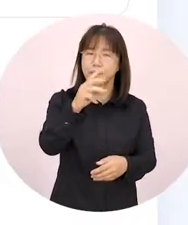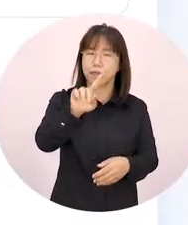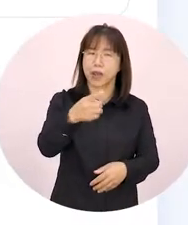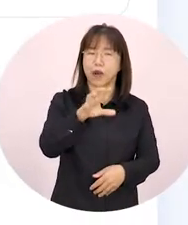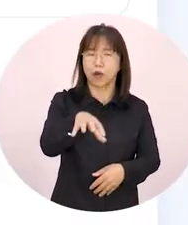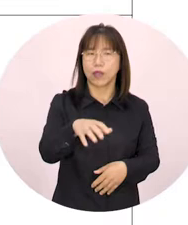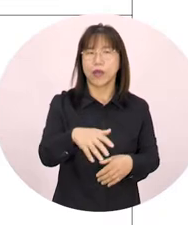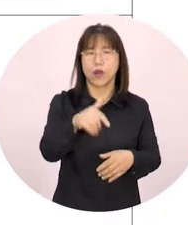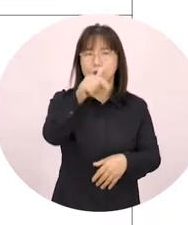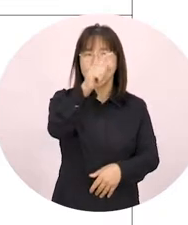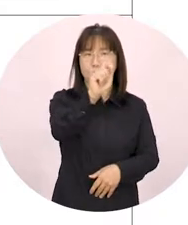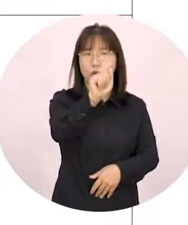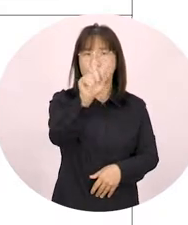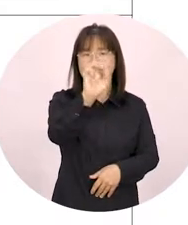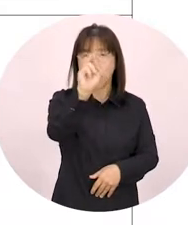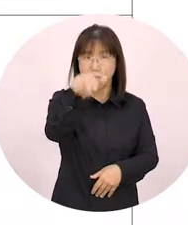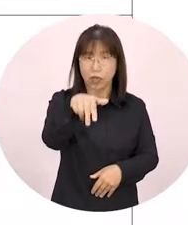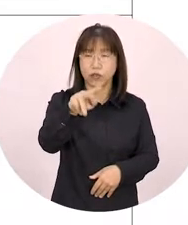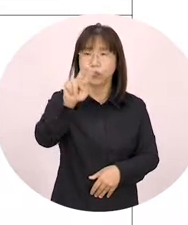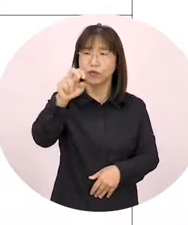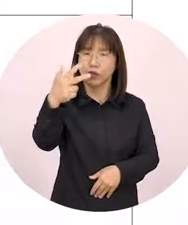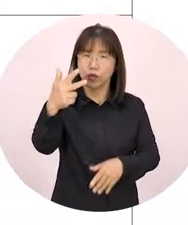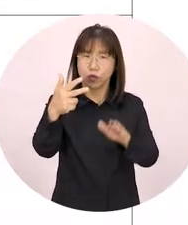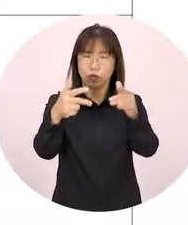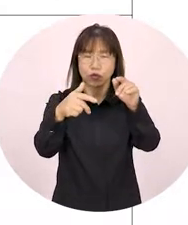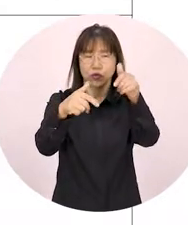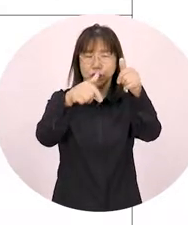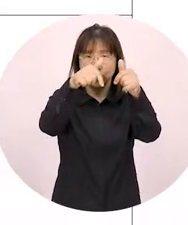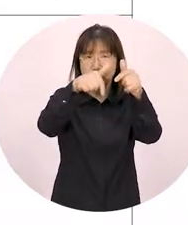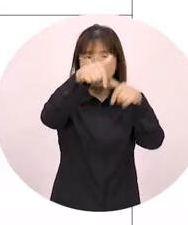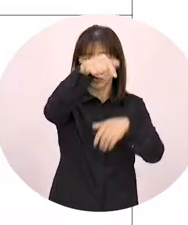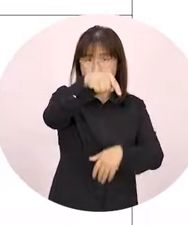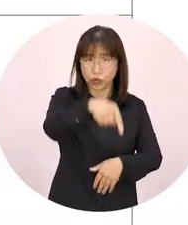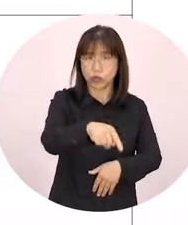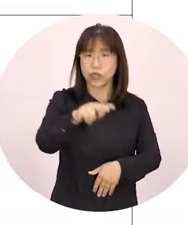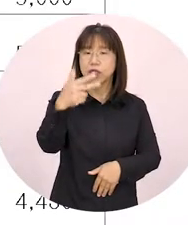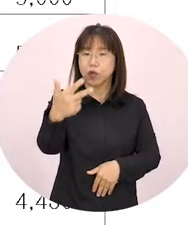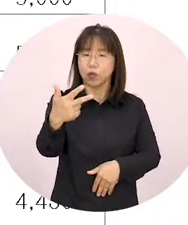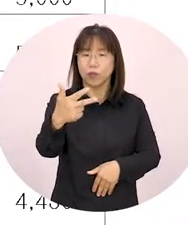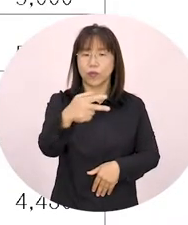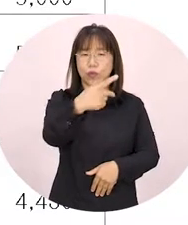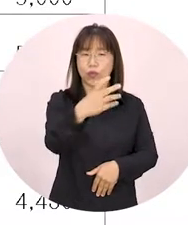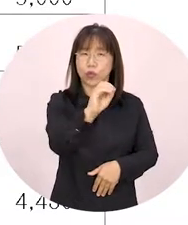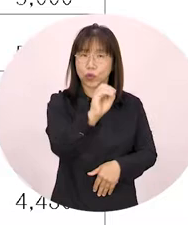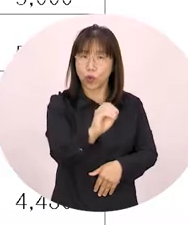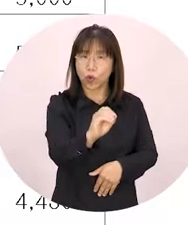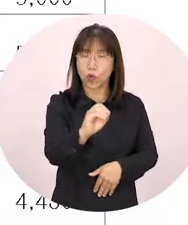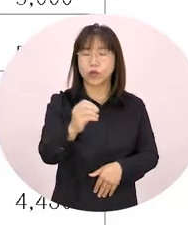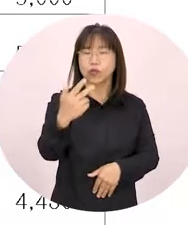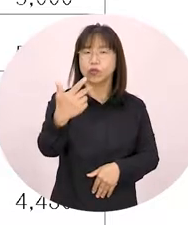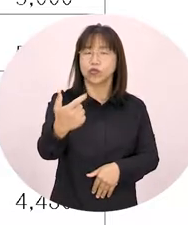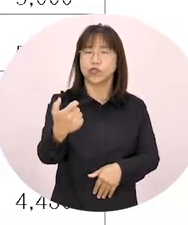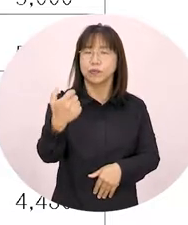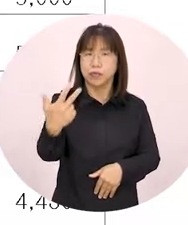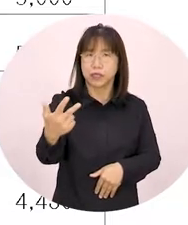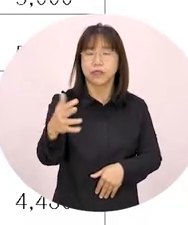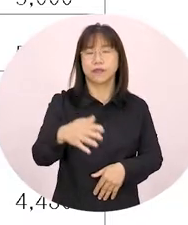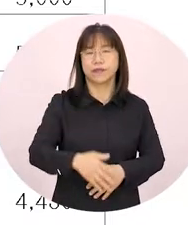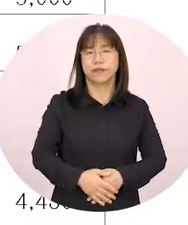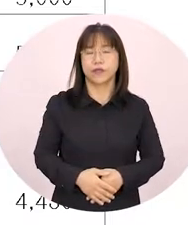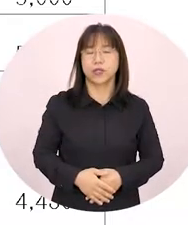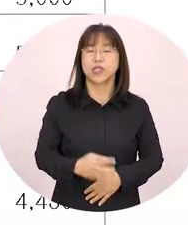분야 100건으로 광역 제안형 27건, 구단위 계획형 7건, 동단위 계획형